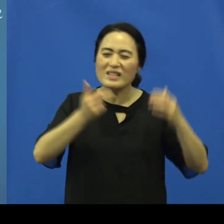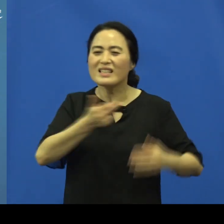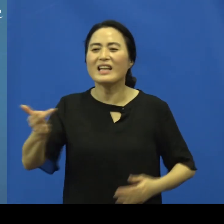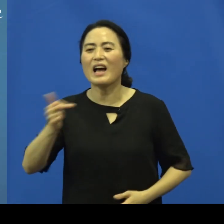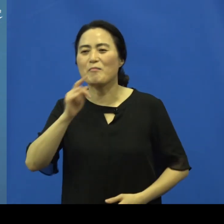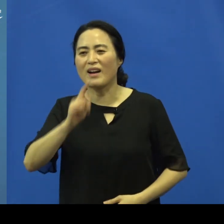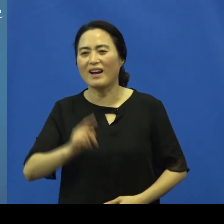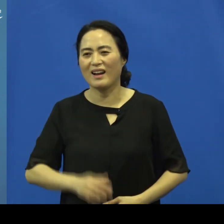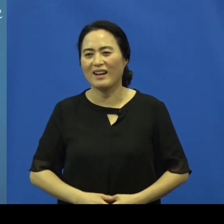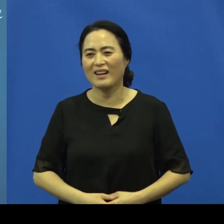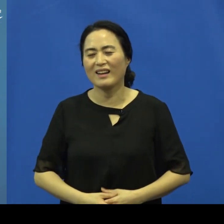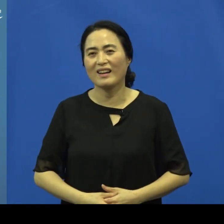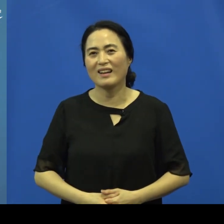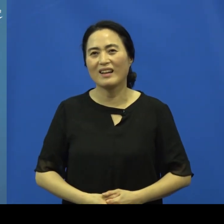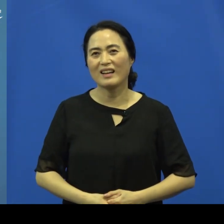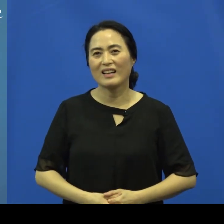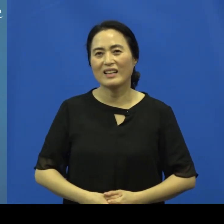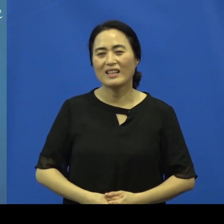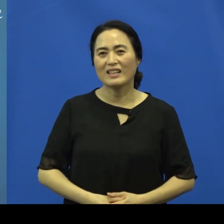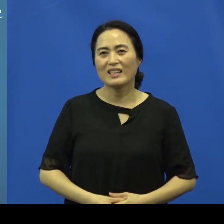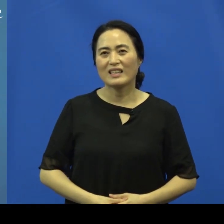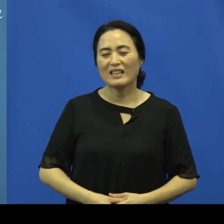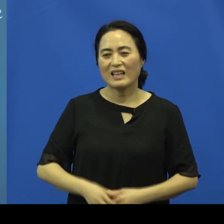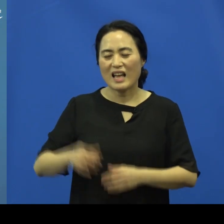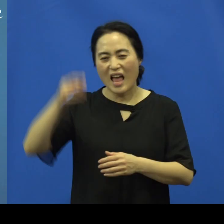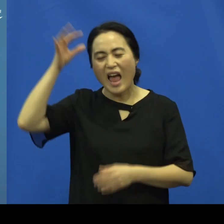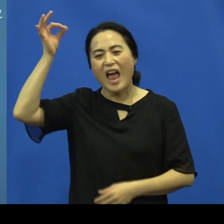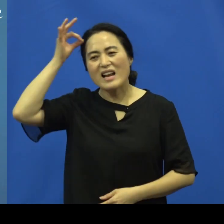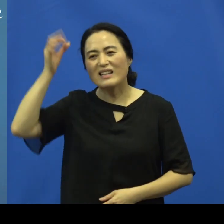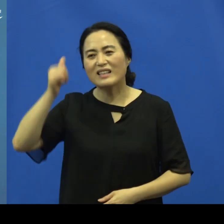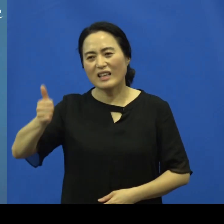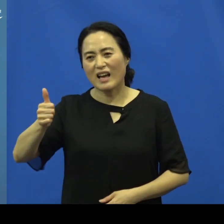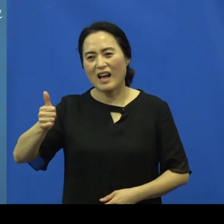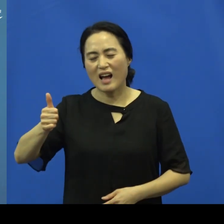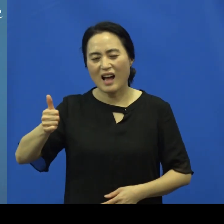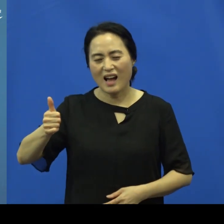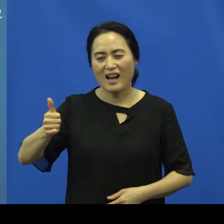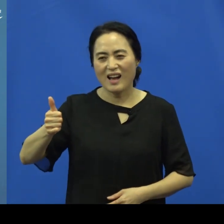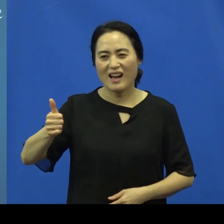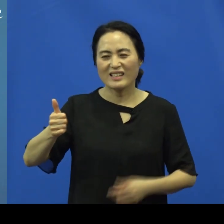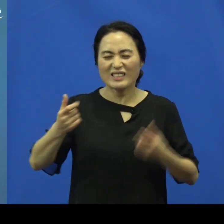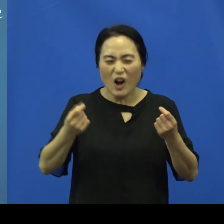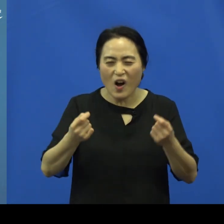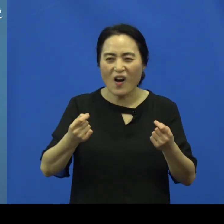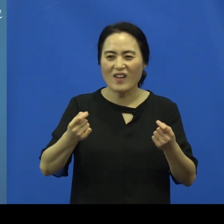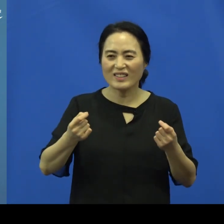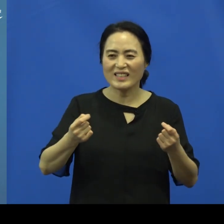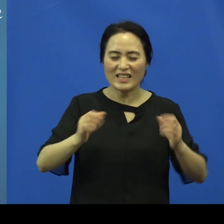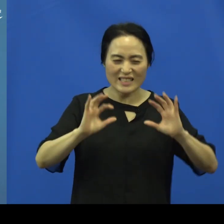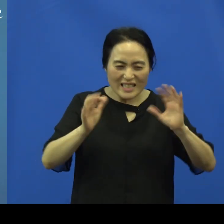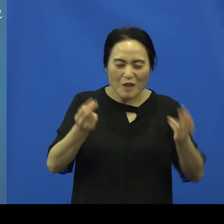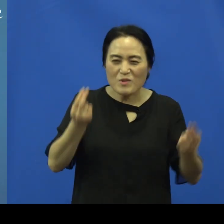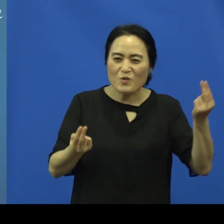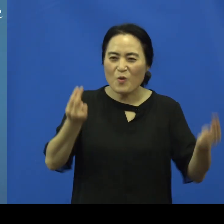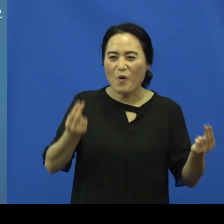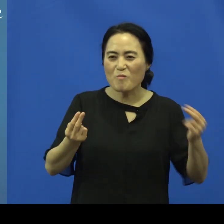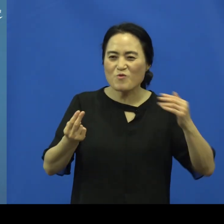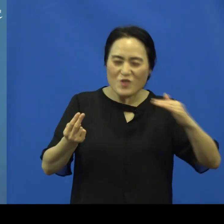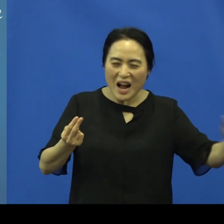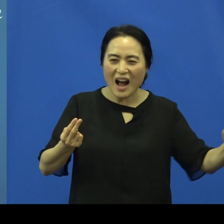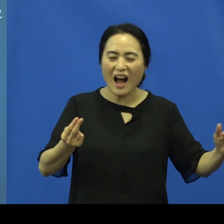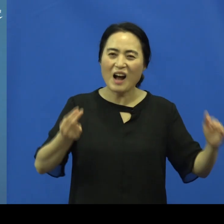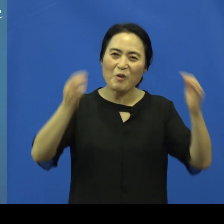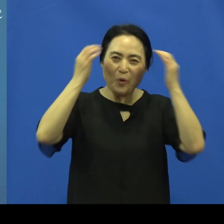지금 스프랑크 니조마, 이게 엘리사가 지금 느끼고 있다는 거예요. 그걸 가지고 지금 아이를 향해서 기도하고 있는 모습입니다.